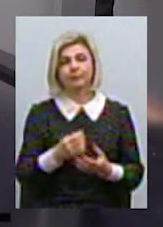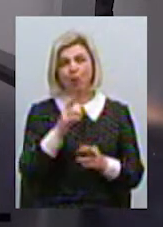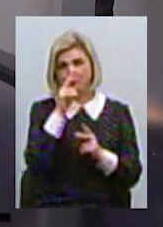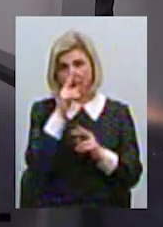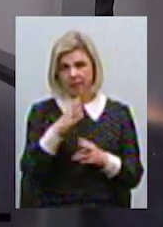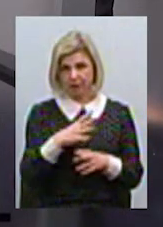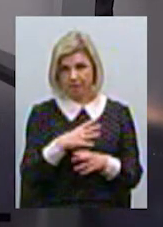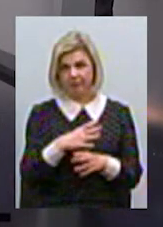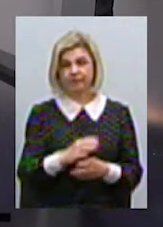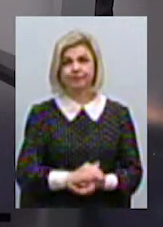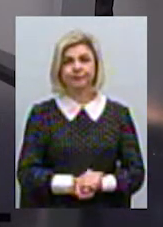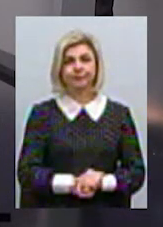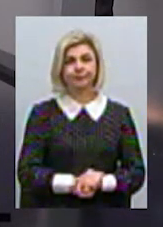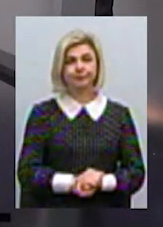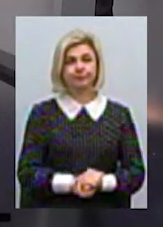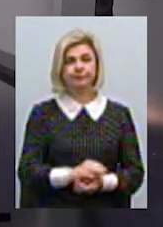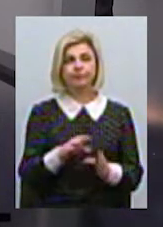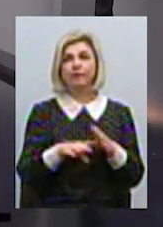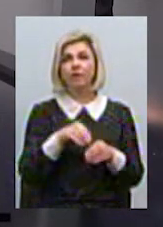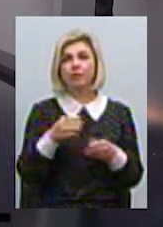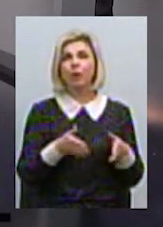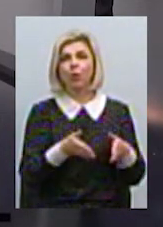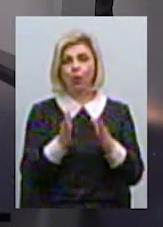помилки в вибору кроку